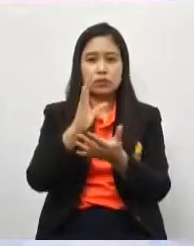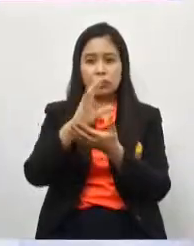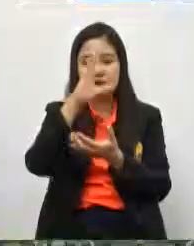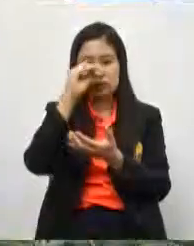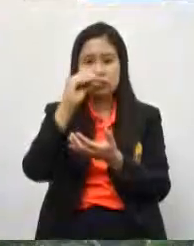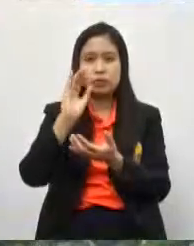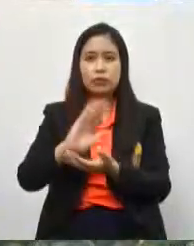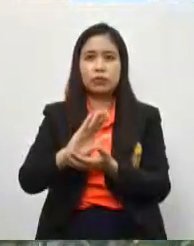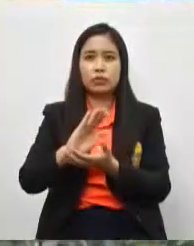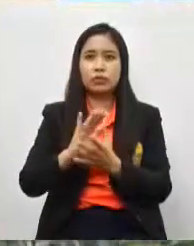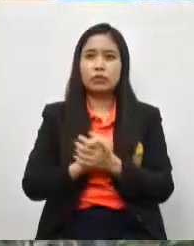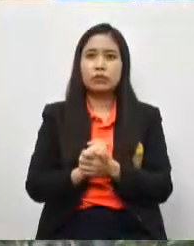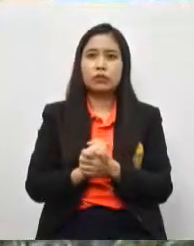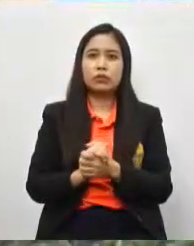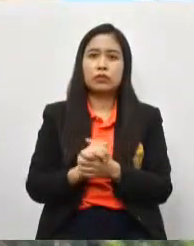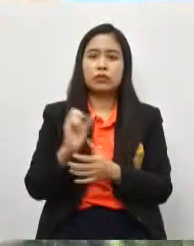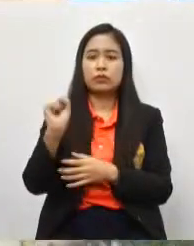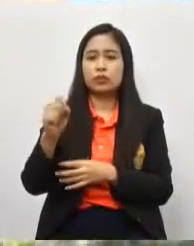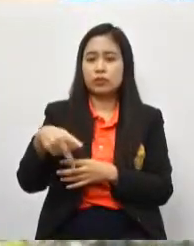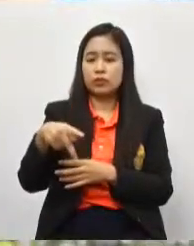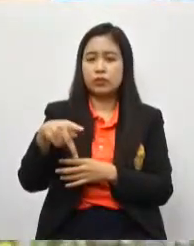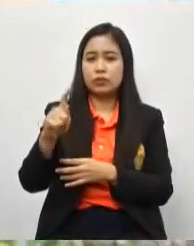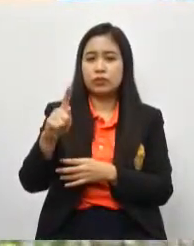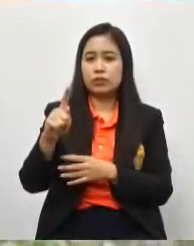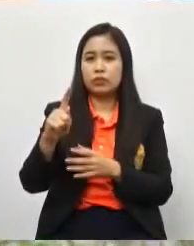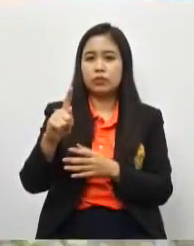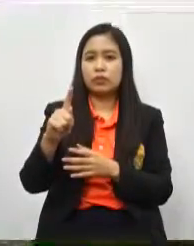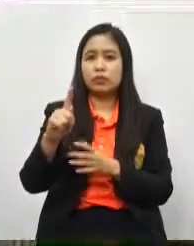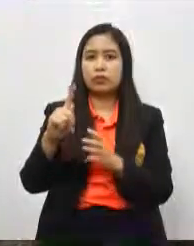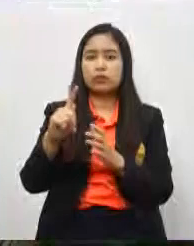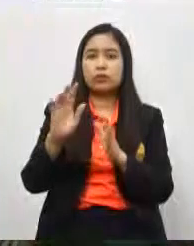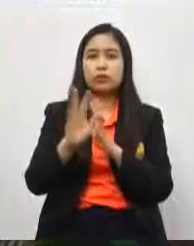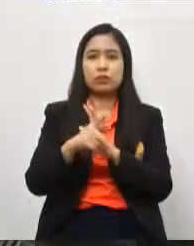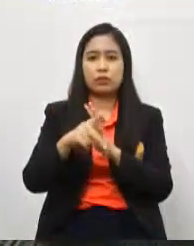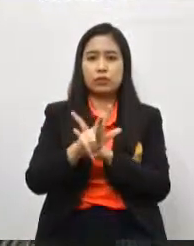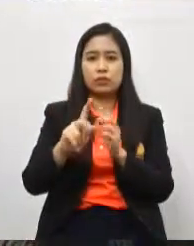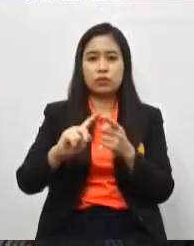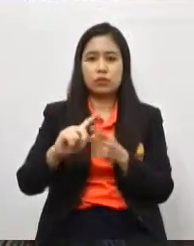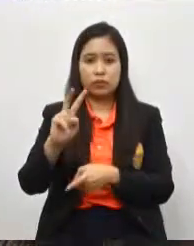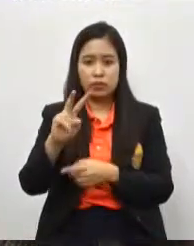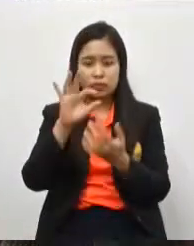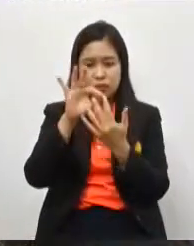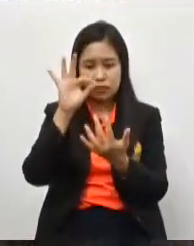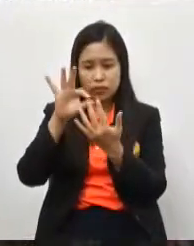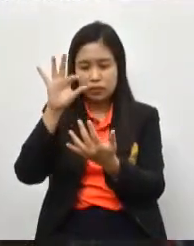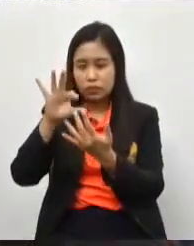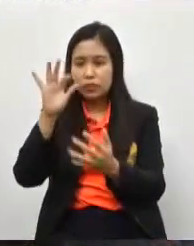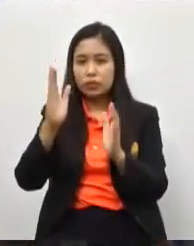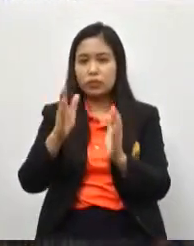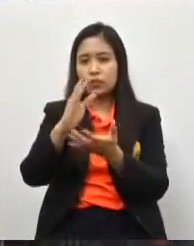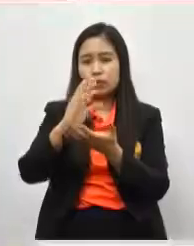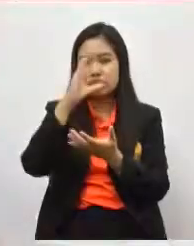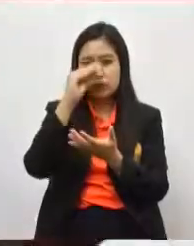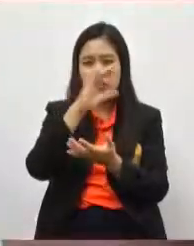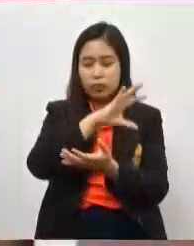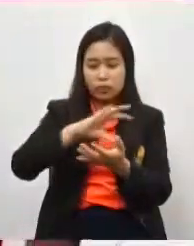เรียนสำนักงานเขตพื้นที่การศึกษาประถมศึกษาชัยภูมิเขต2จึงได้คัดเลือกนักเรียนด้วยโอกาสที่ขาดแคลน